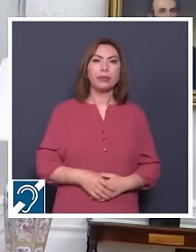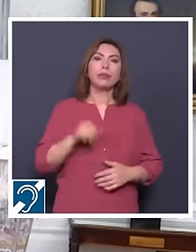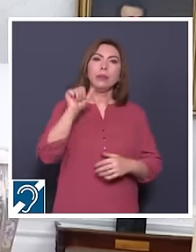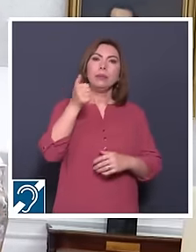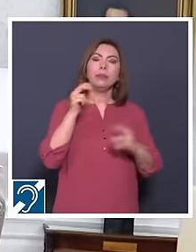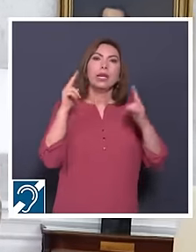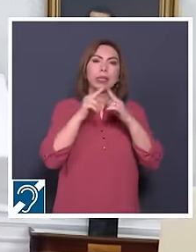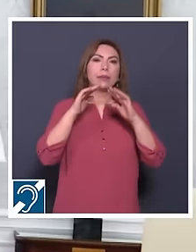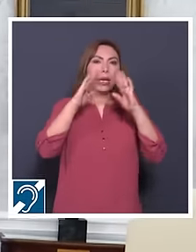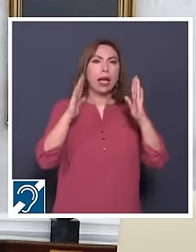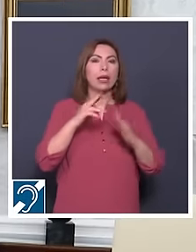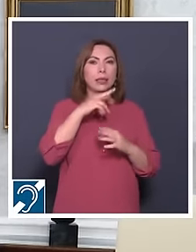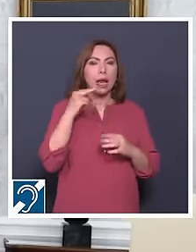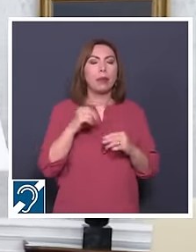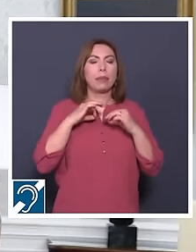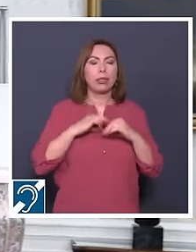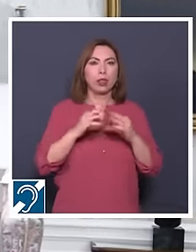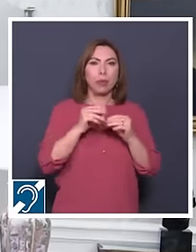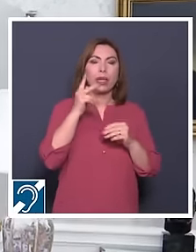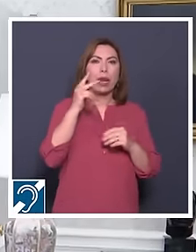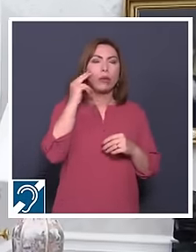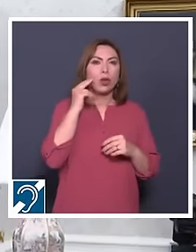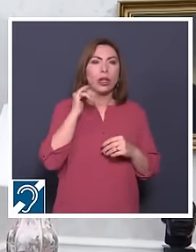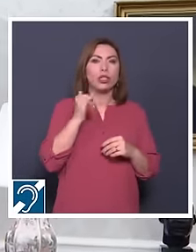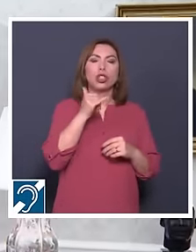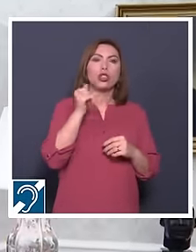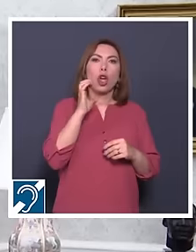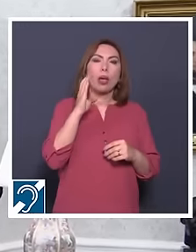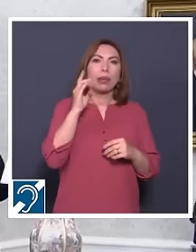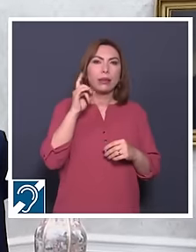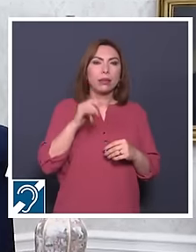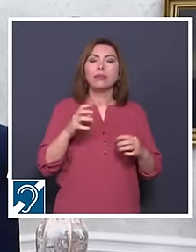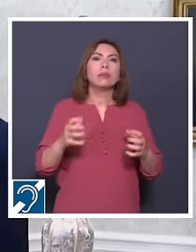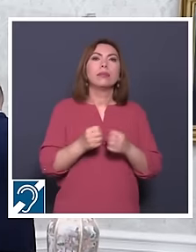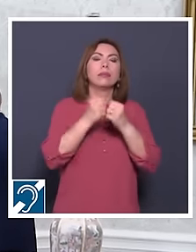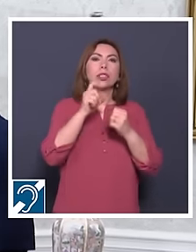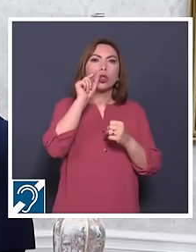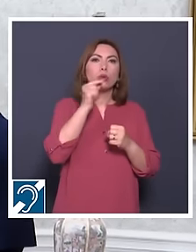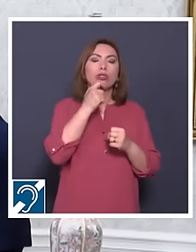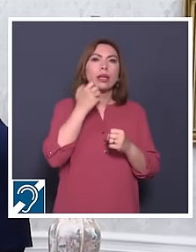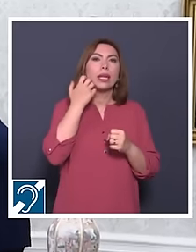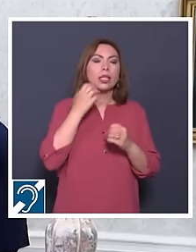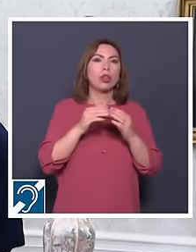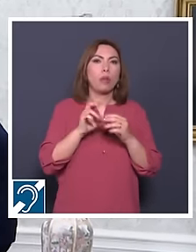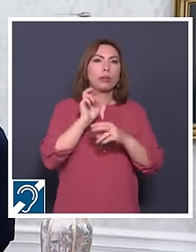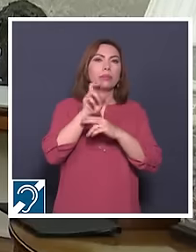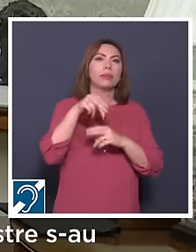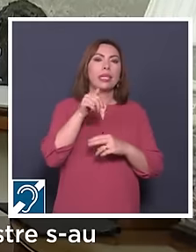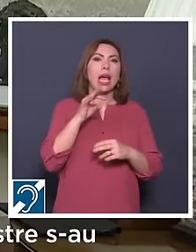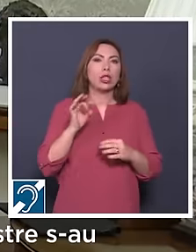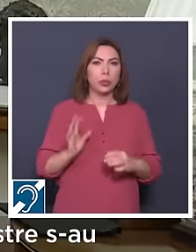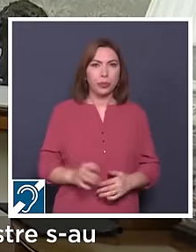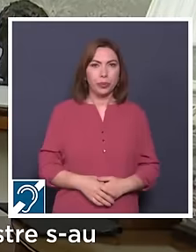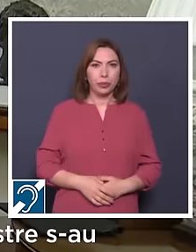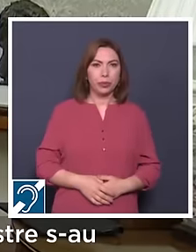Prima întâlnire la Casa Albă între Klaus Iohannis și Joe Biden are loc cu ocazia a 20 de ani de când România a devenit membru al NATO.